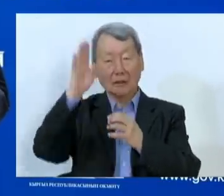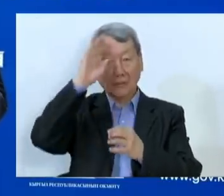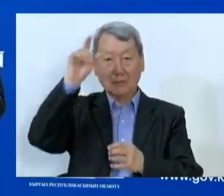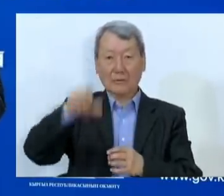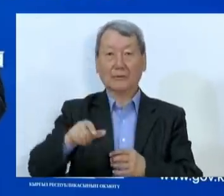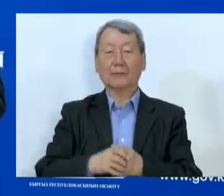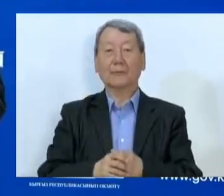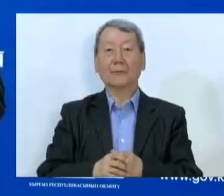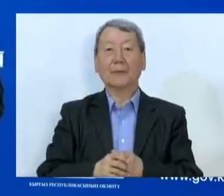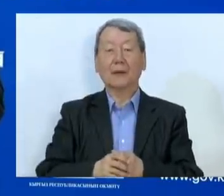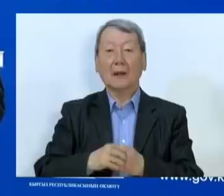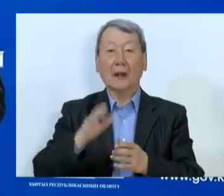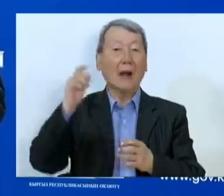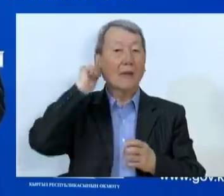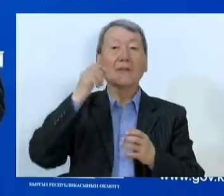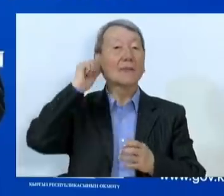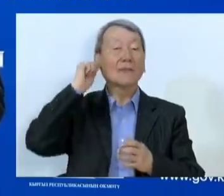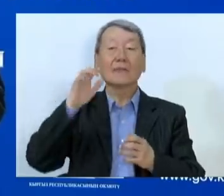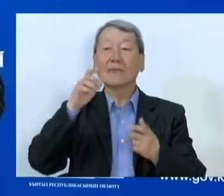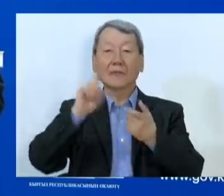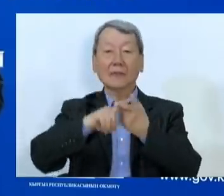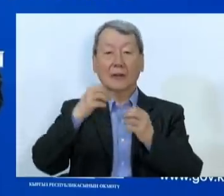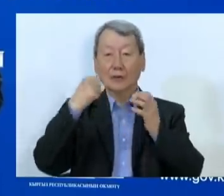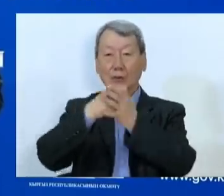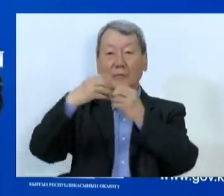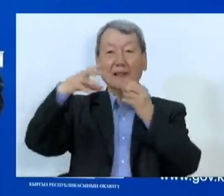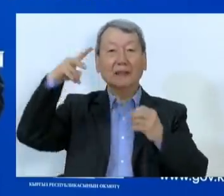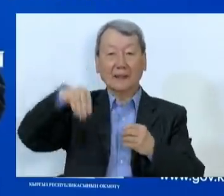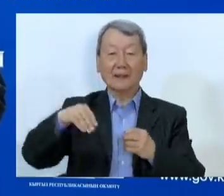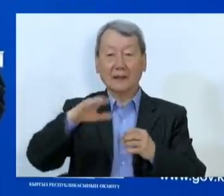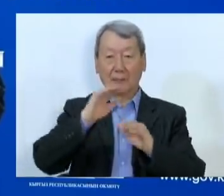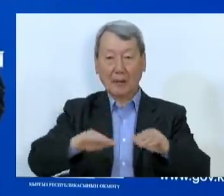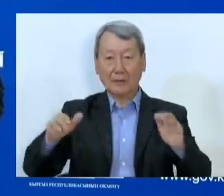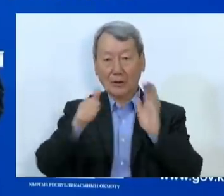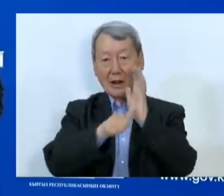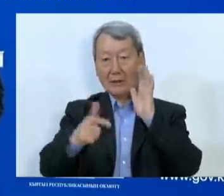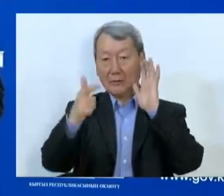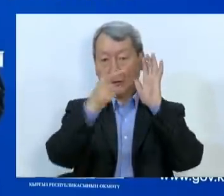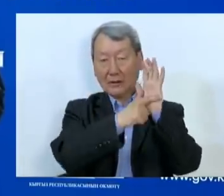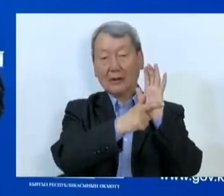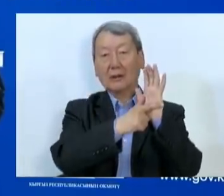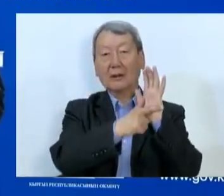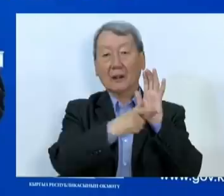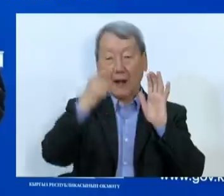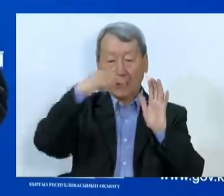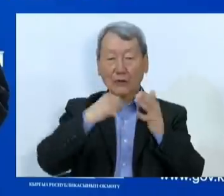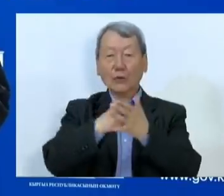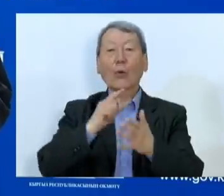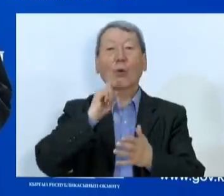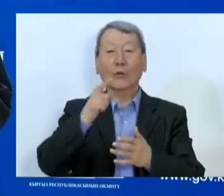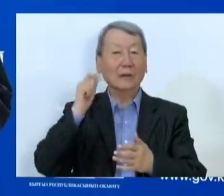киши, 14 эркек болду. Жаш курагы боюнча 15 жашка чейинки балдар